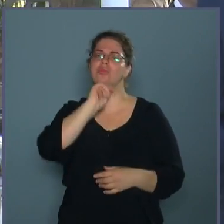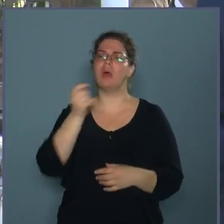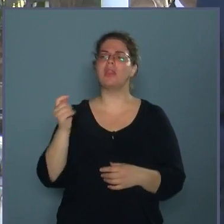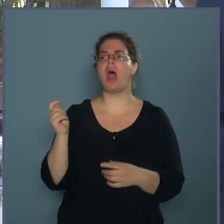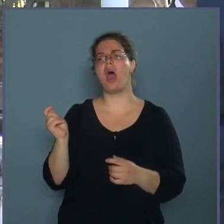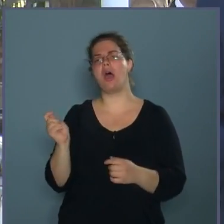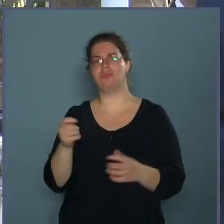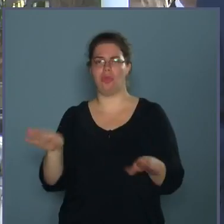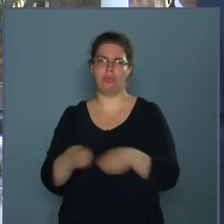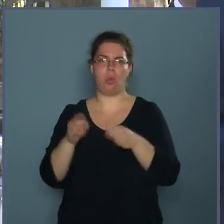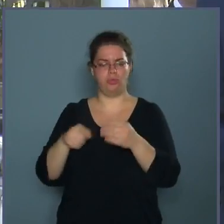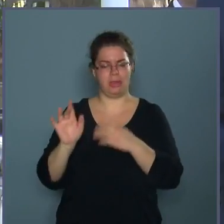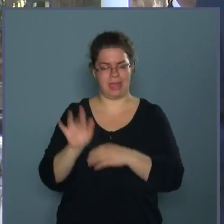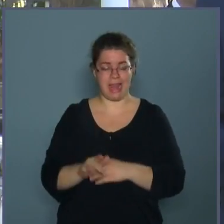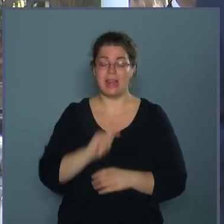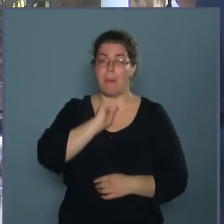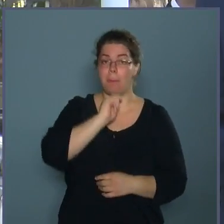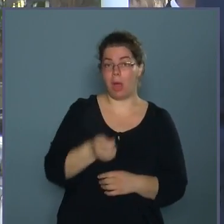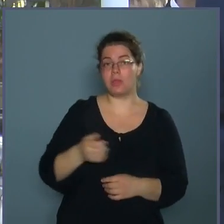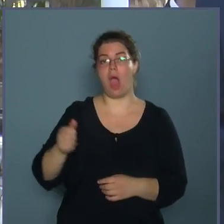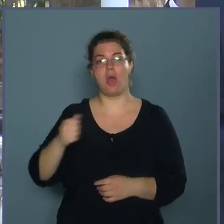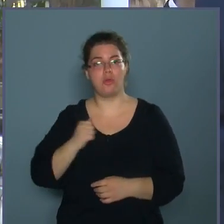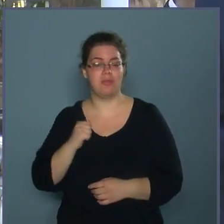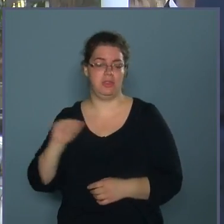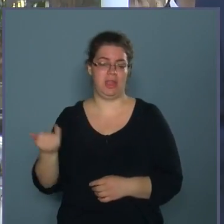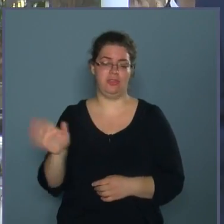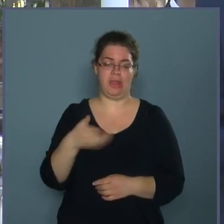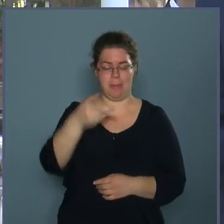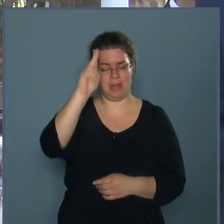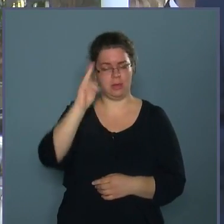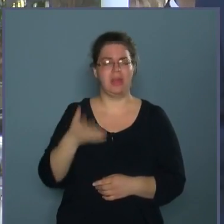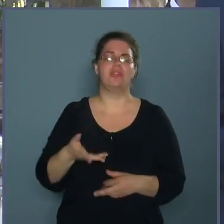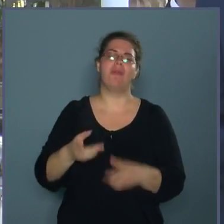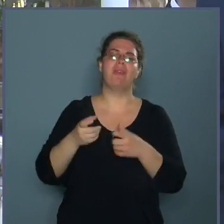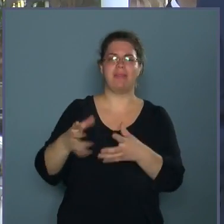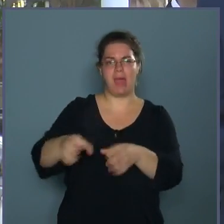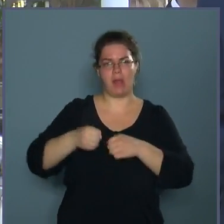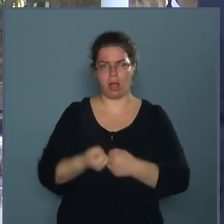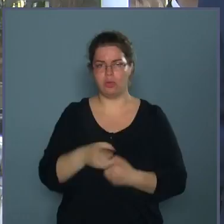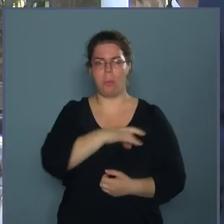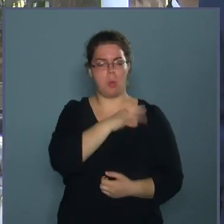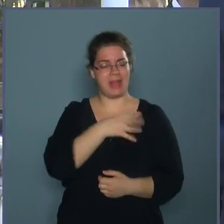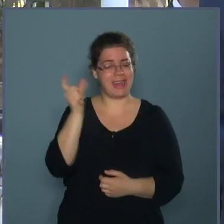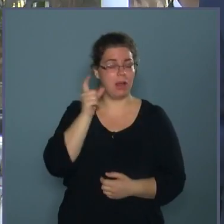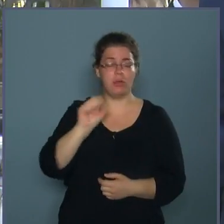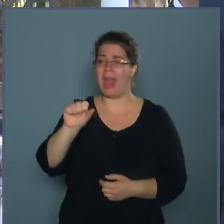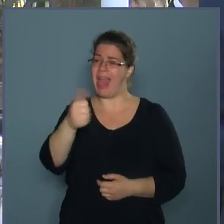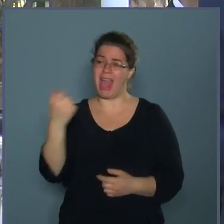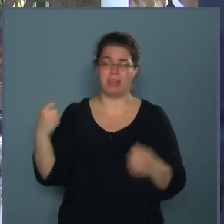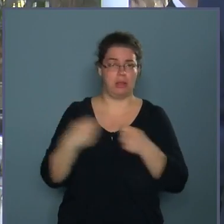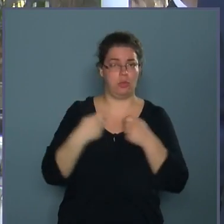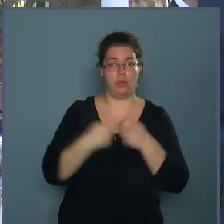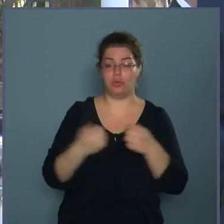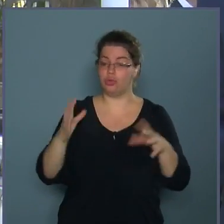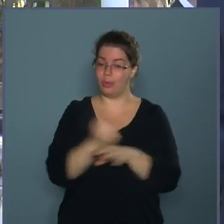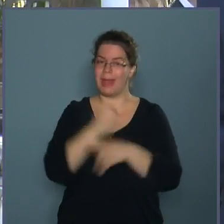ellen a Magyar Honvédség, valamint a nemzetőrök és a fegyvert ragadó polgári lakosok egyetlen közös győzelme